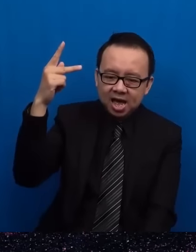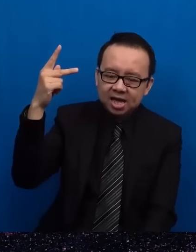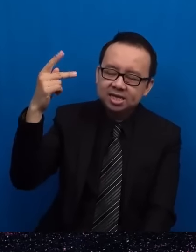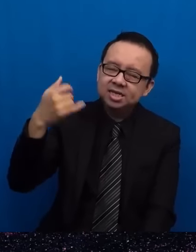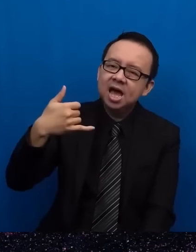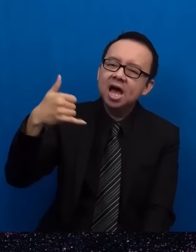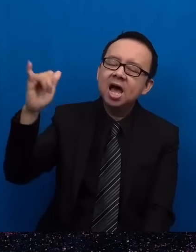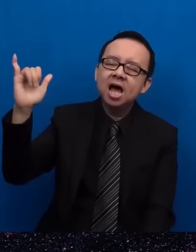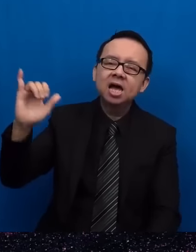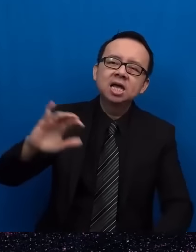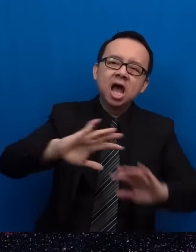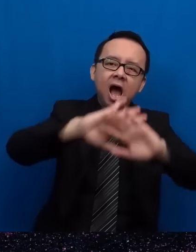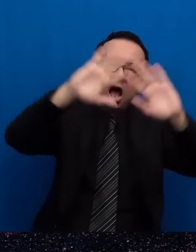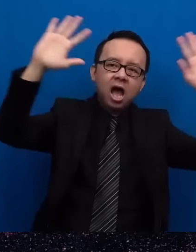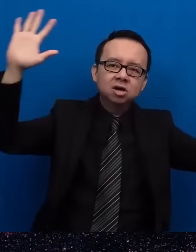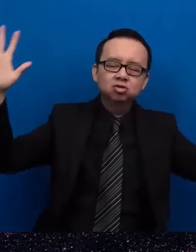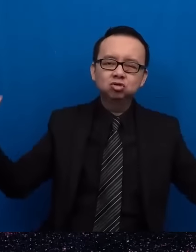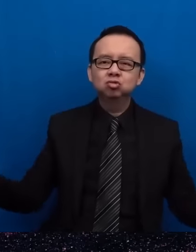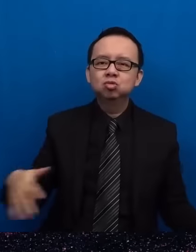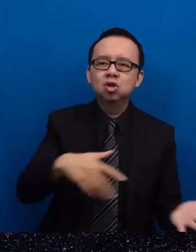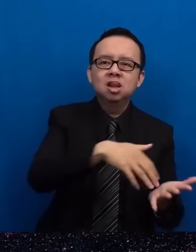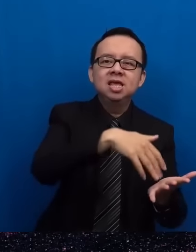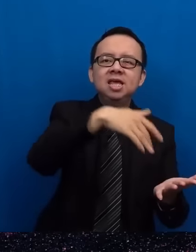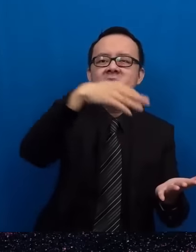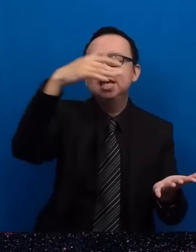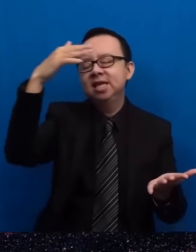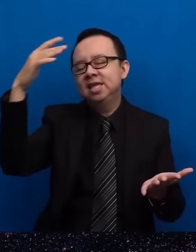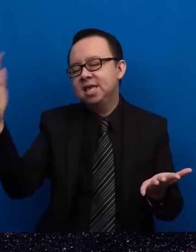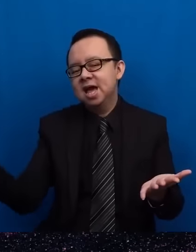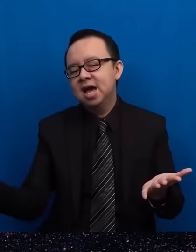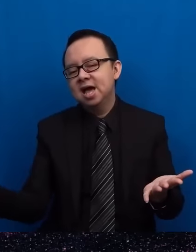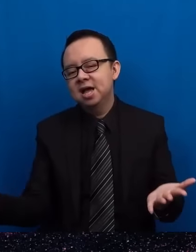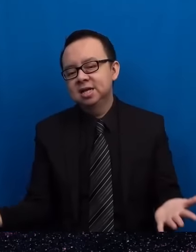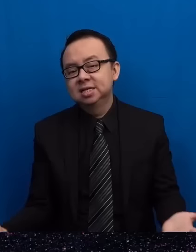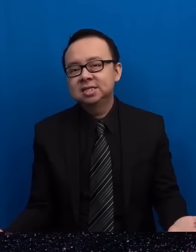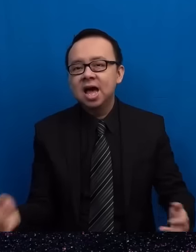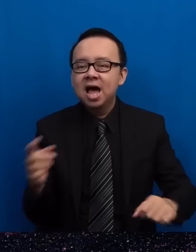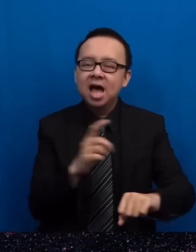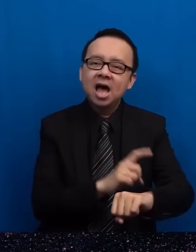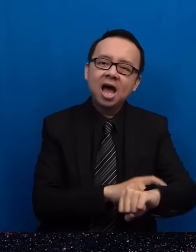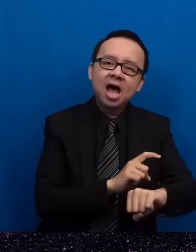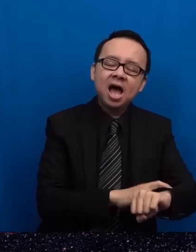karya yang agung mulia.